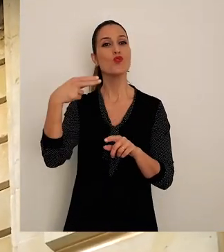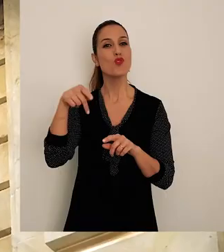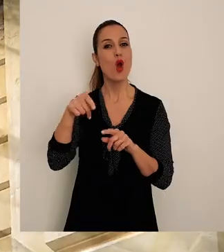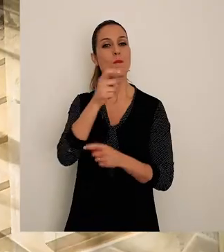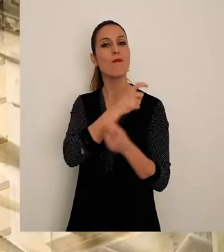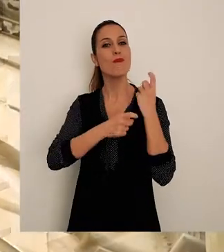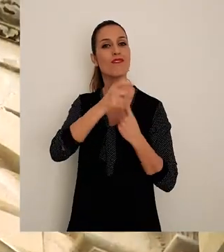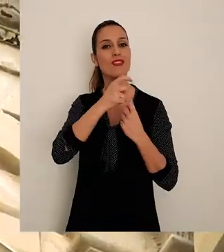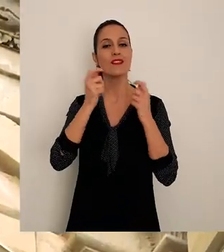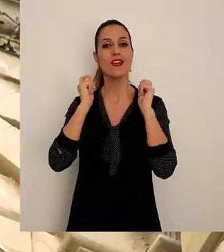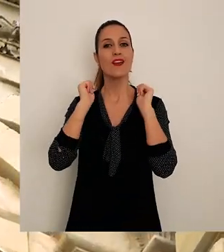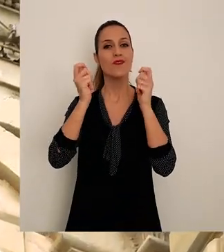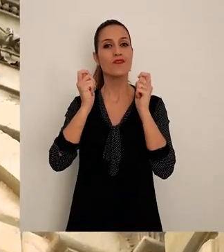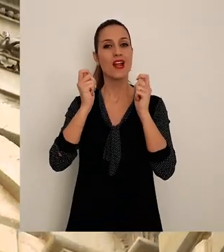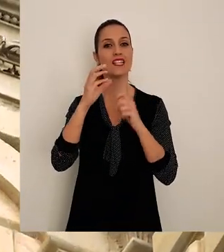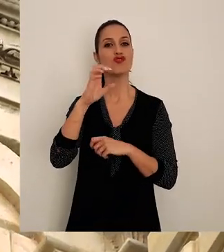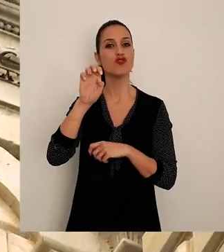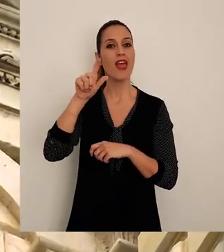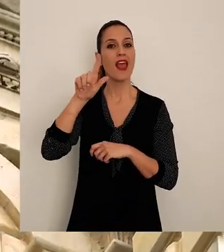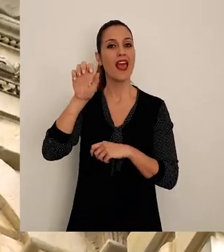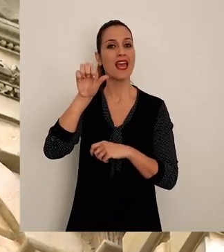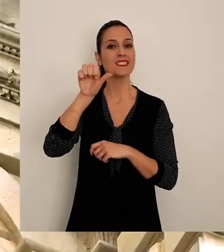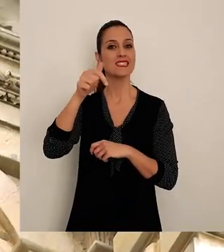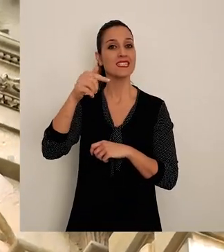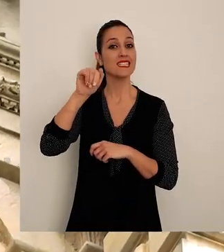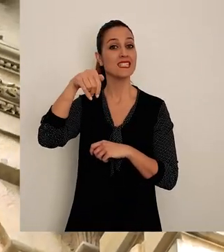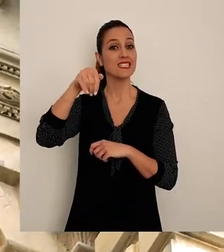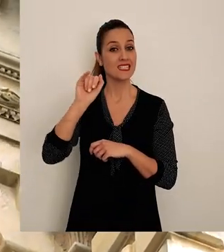per 3 secoli, fu la loro dimora.